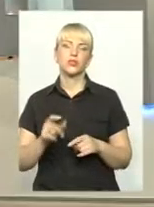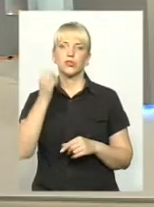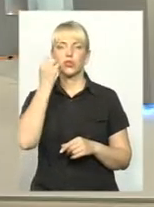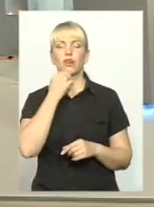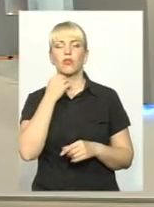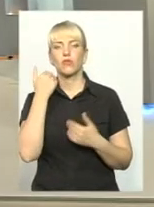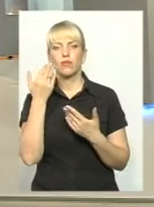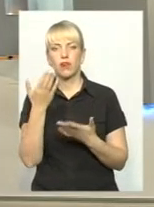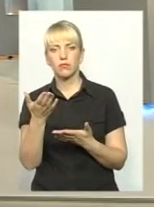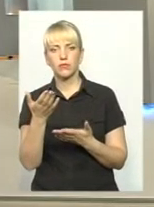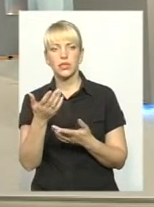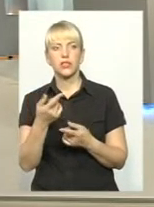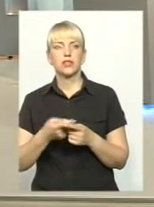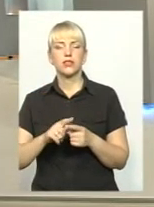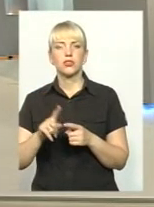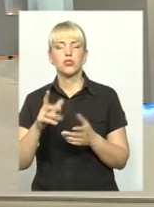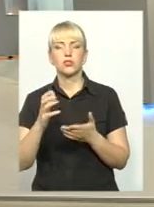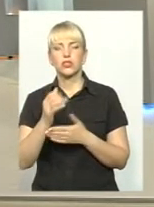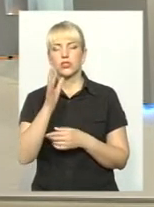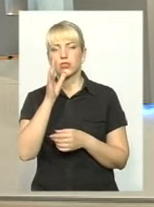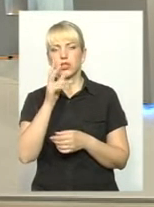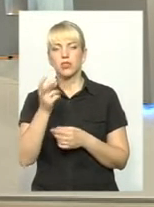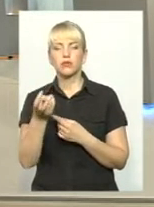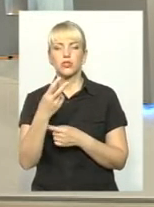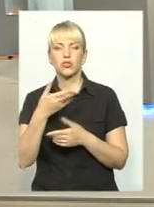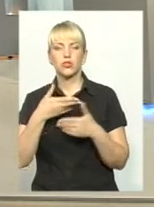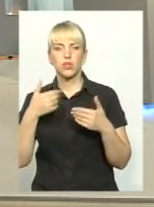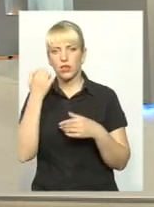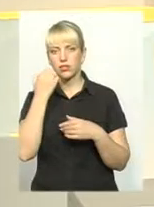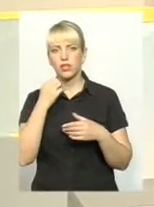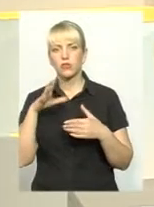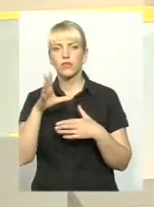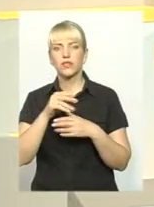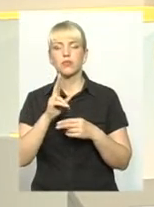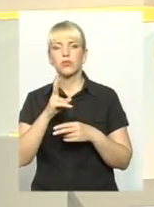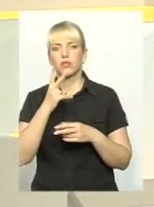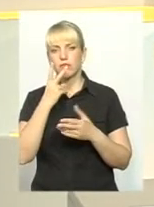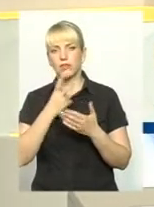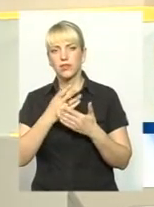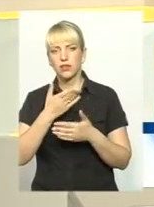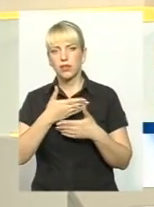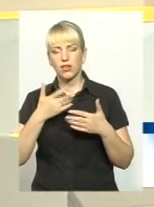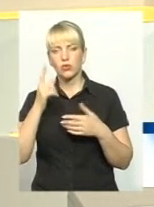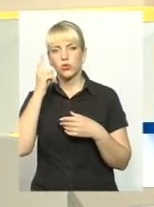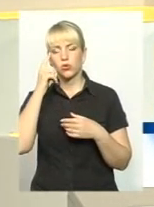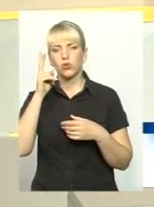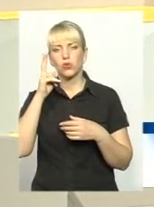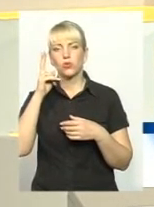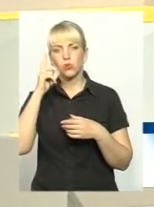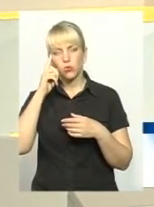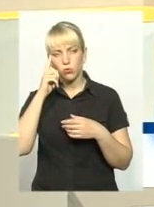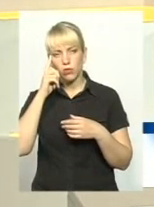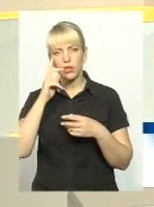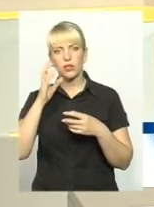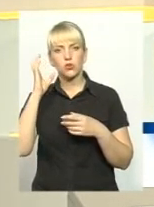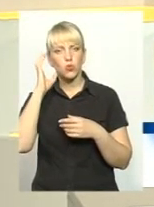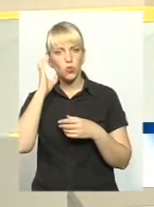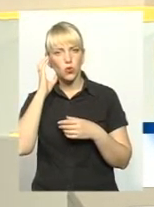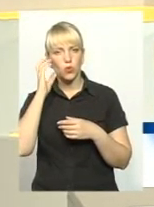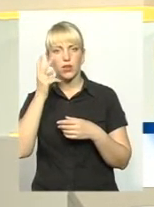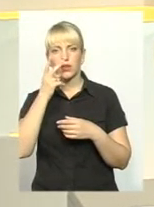дякую вам за те, що знайшли час, прийшли до нас. Дякую всім, хто був із нами, хто думає, слухає,